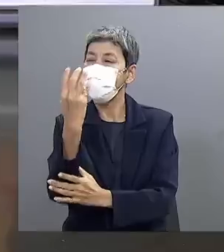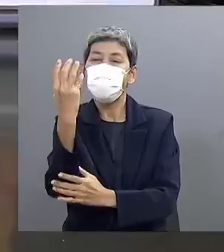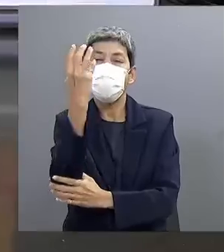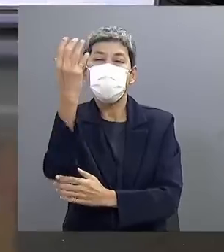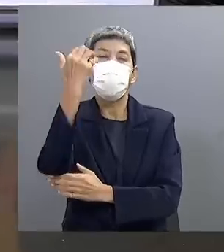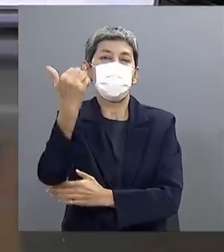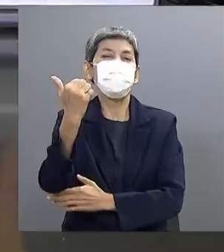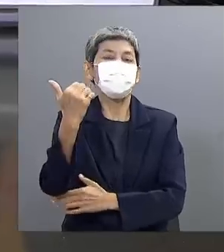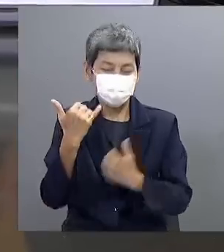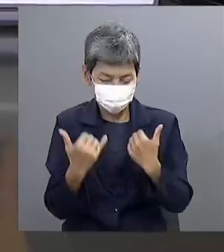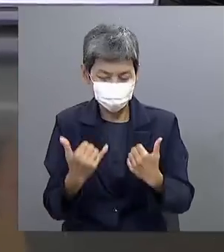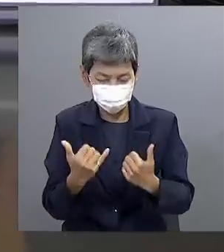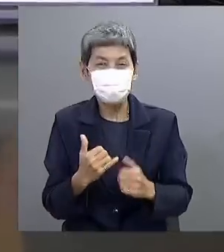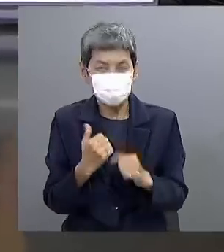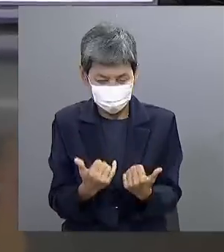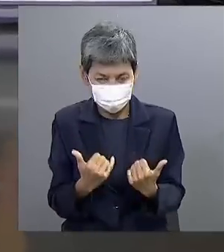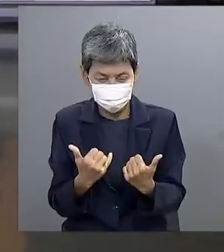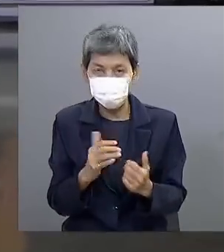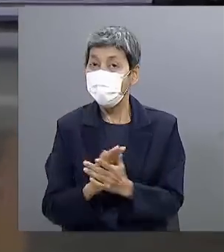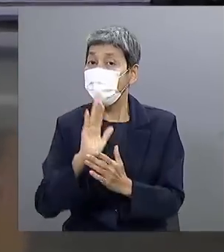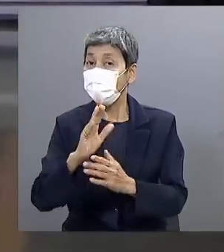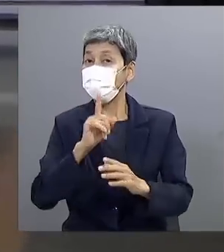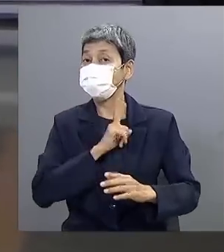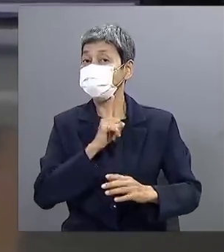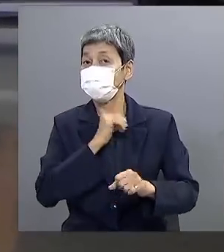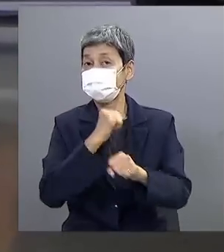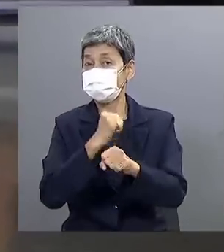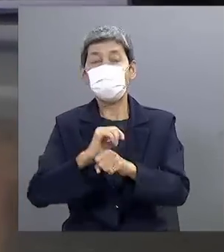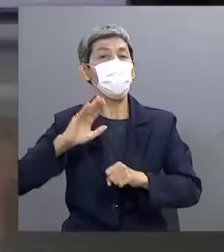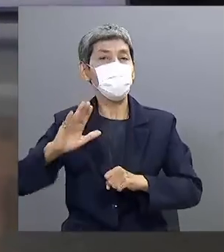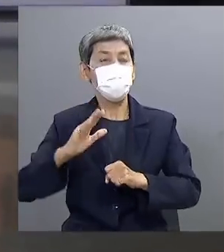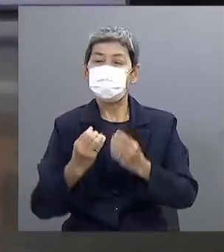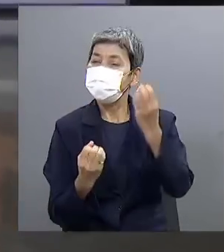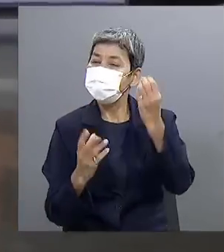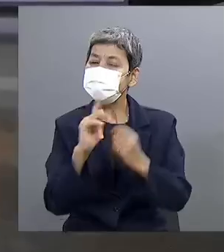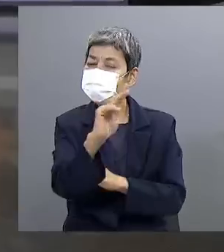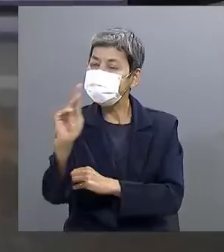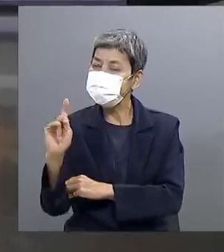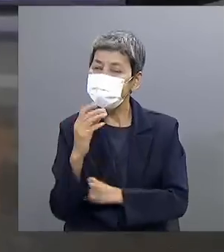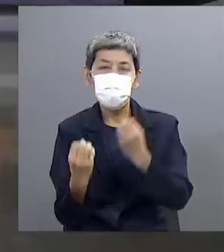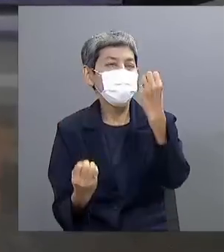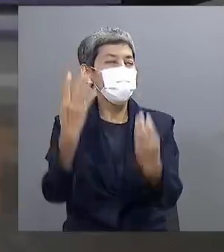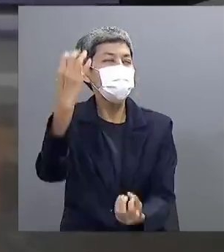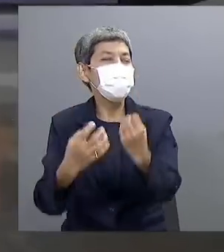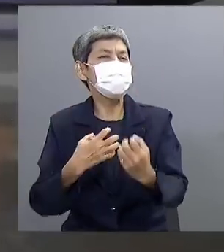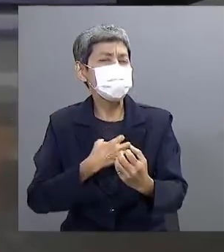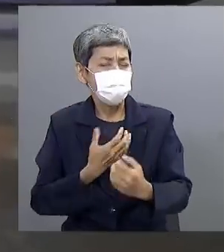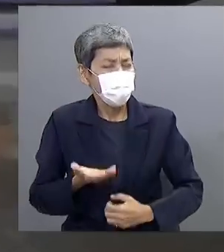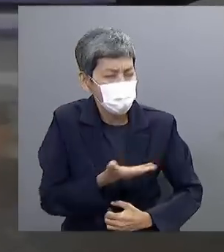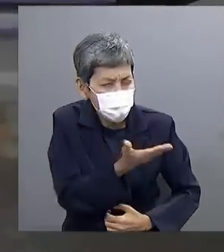การณ์หนึ่งที่กำลังเกิดขึ้นอยู่สำหรับภารกิจและนโยบายในการเพิ่มพื้นที่สีเขียวและยังคงต้องการได้รับความร่วมมือจากทุกค